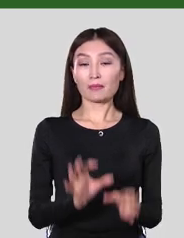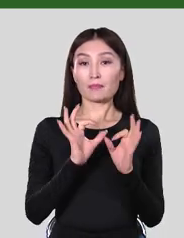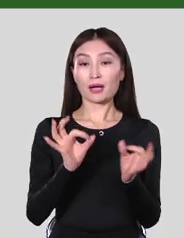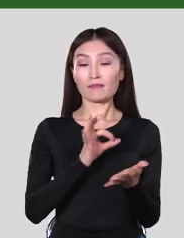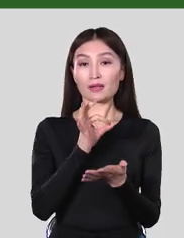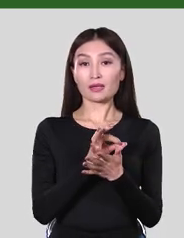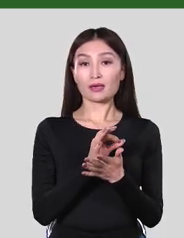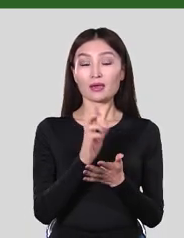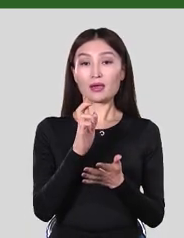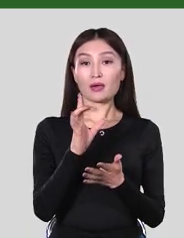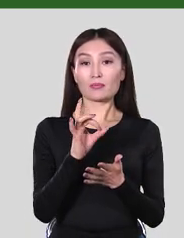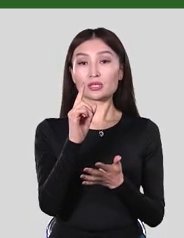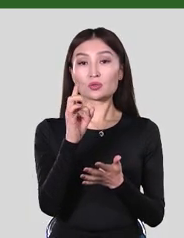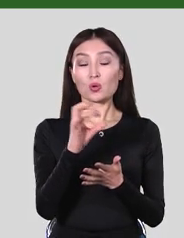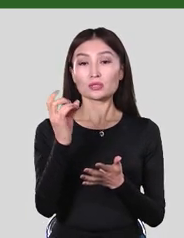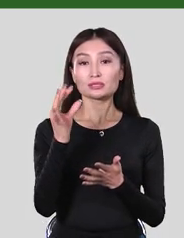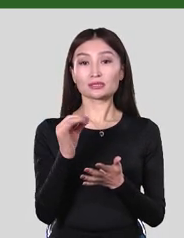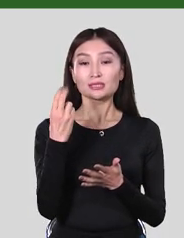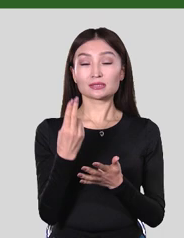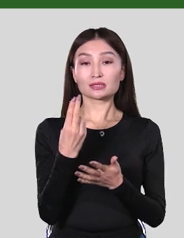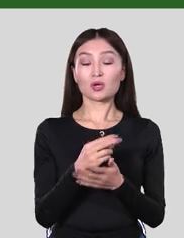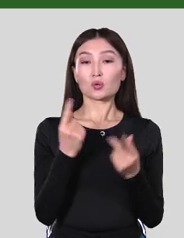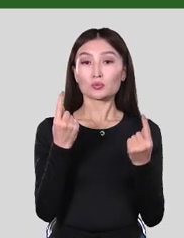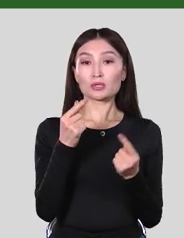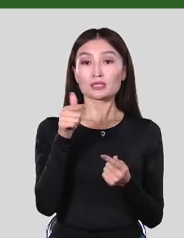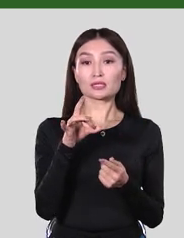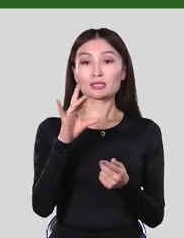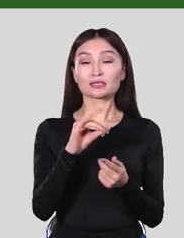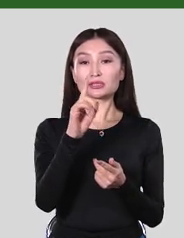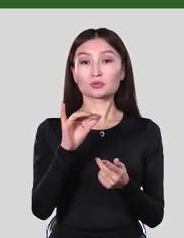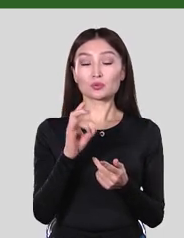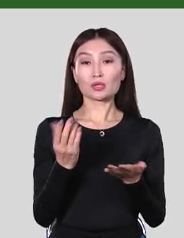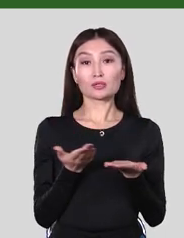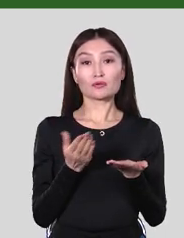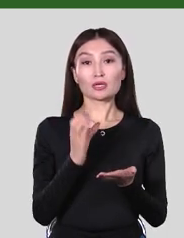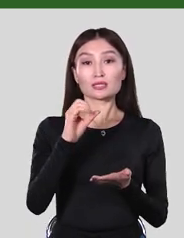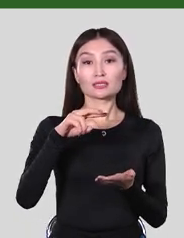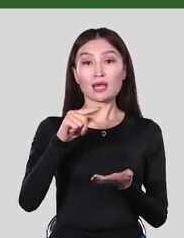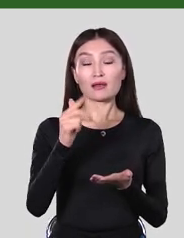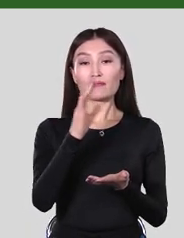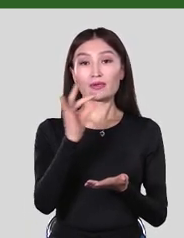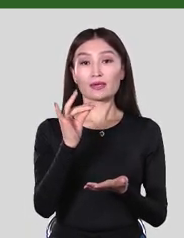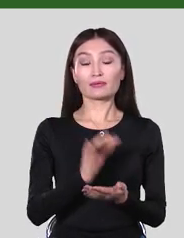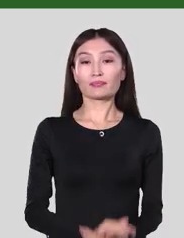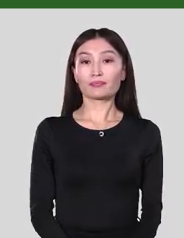Правильный ответ – броненосец. Крупнейший грызун на планете, обитающий в сельве.